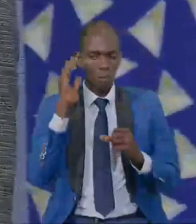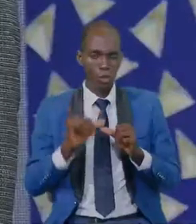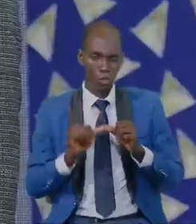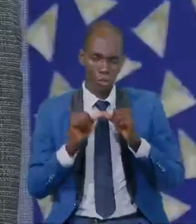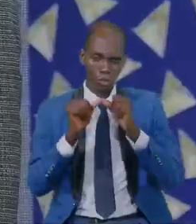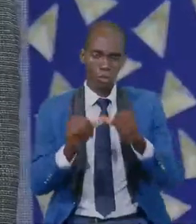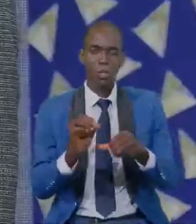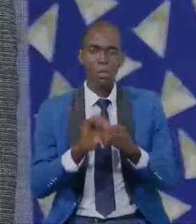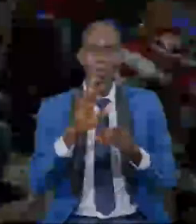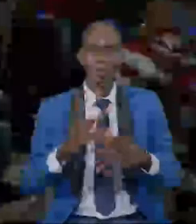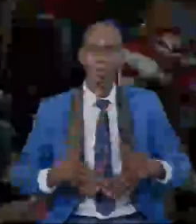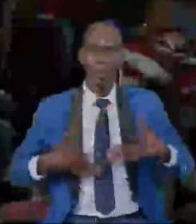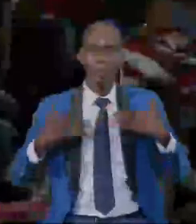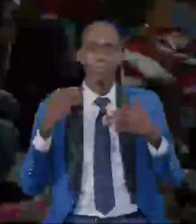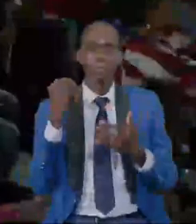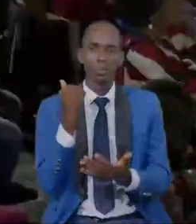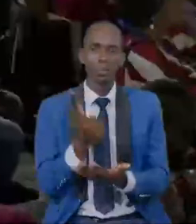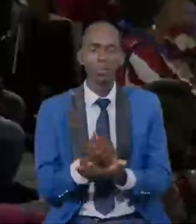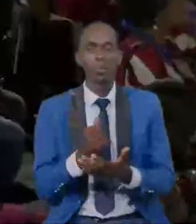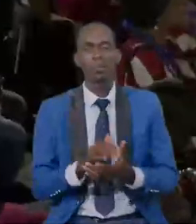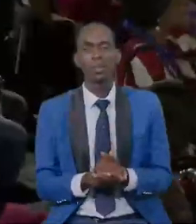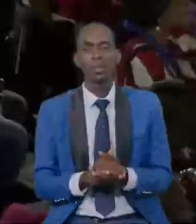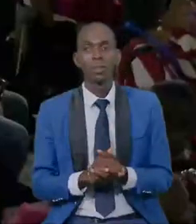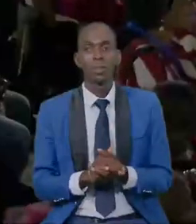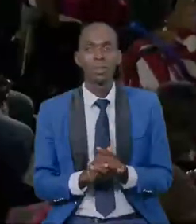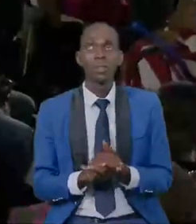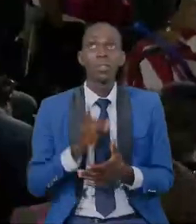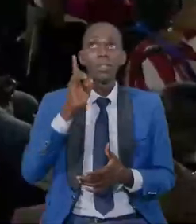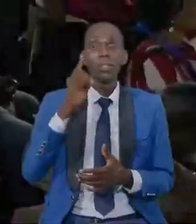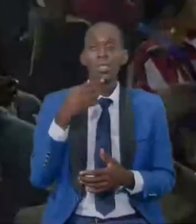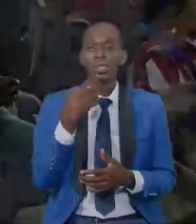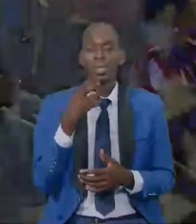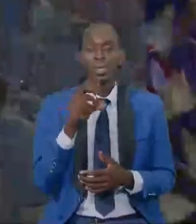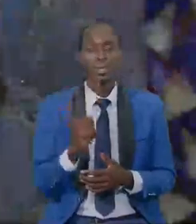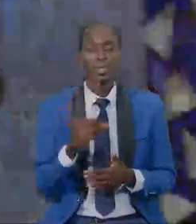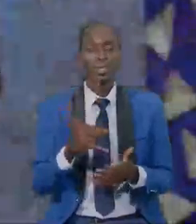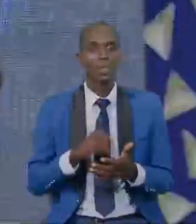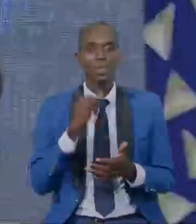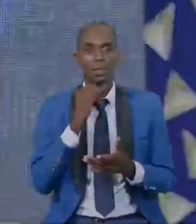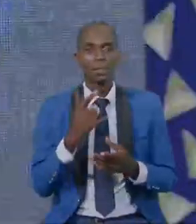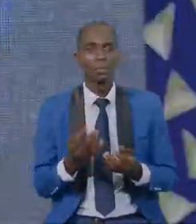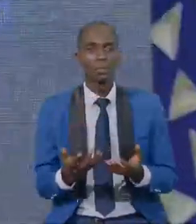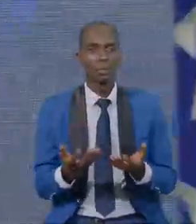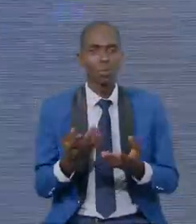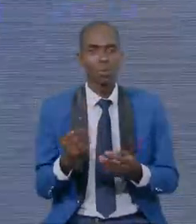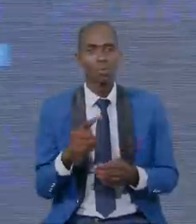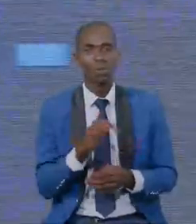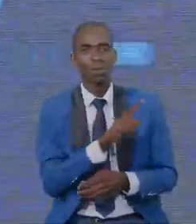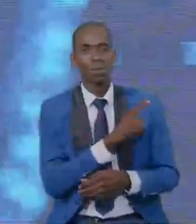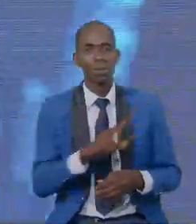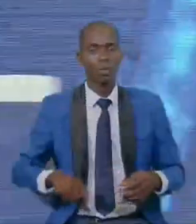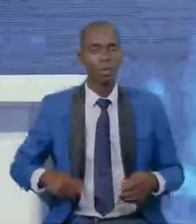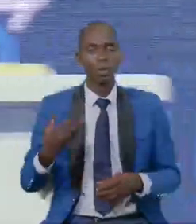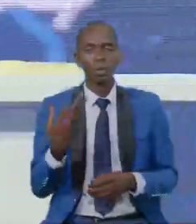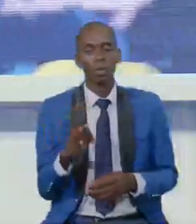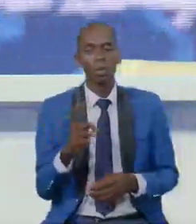La puissance va continuer dans votre vie. It says, "It's the zeal of the Lord of hosts that